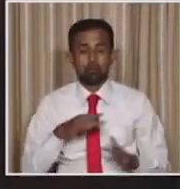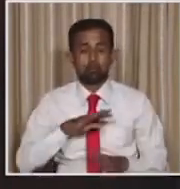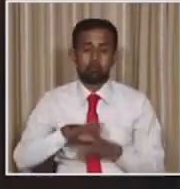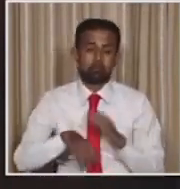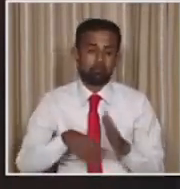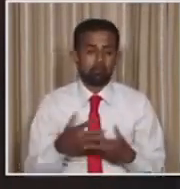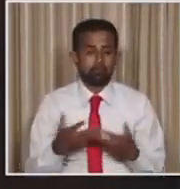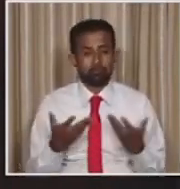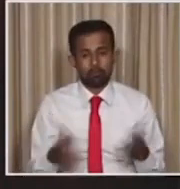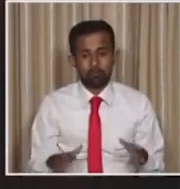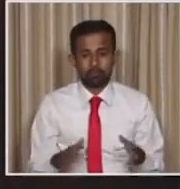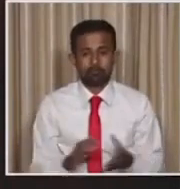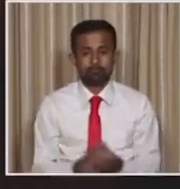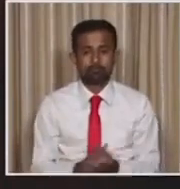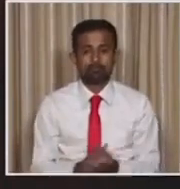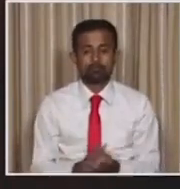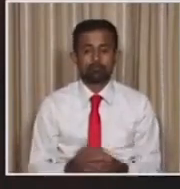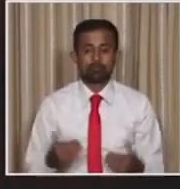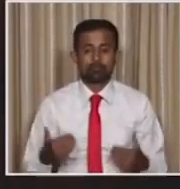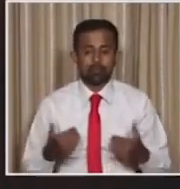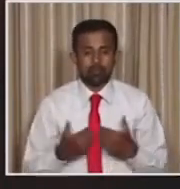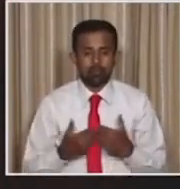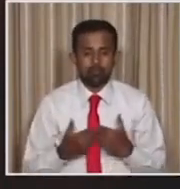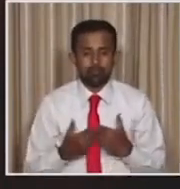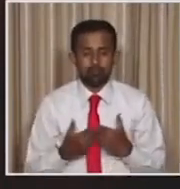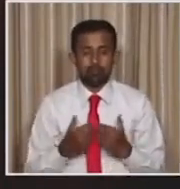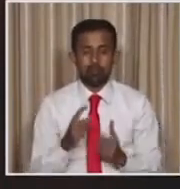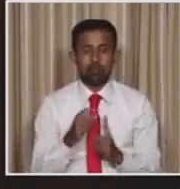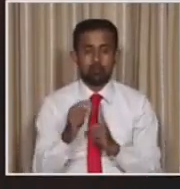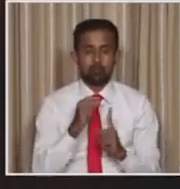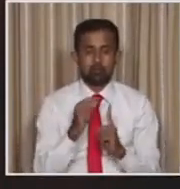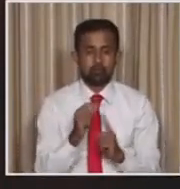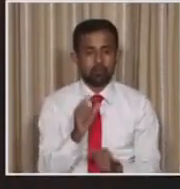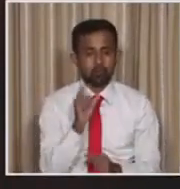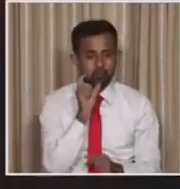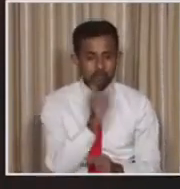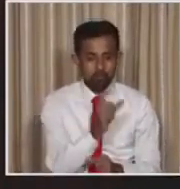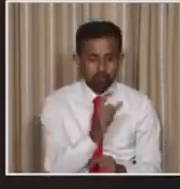ඉන්නේ. අපි පාර්ලිමේන්තුව ගත්තත්